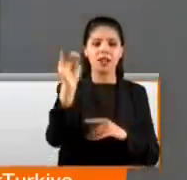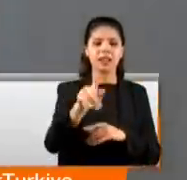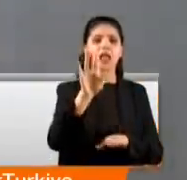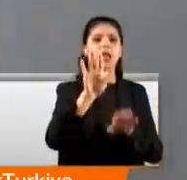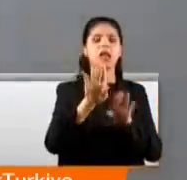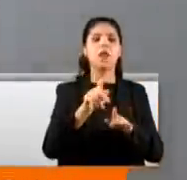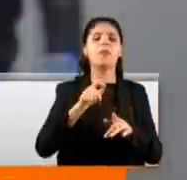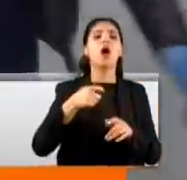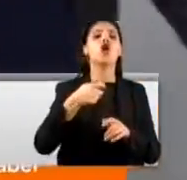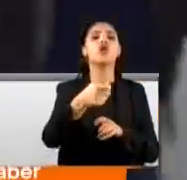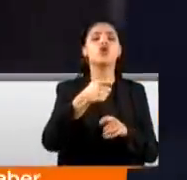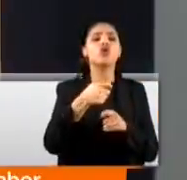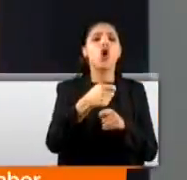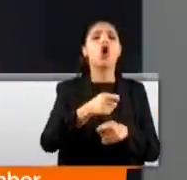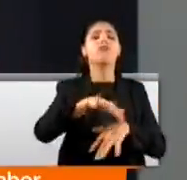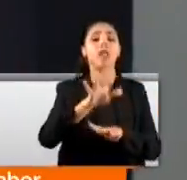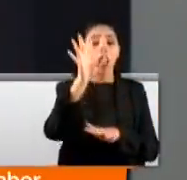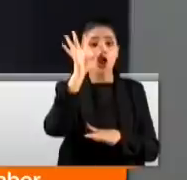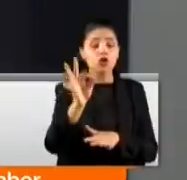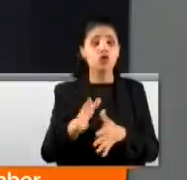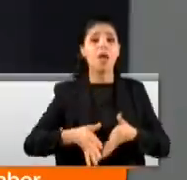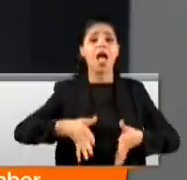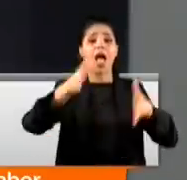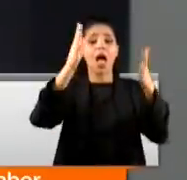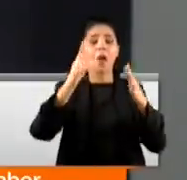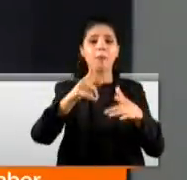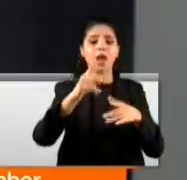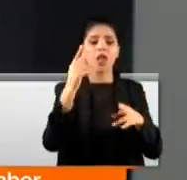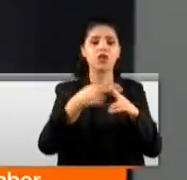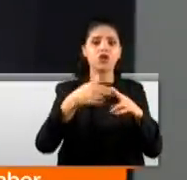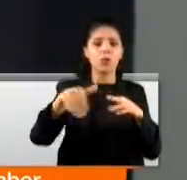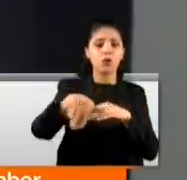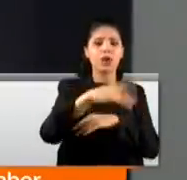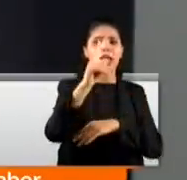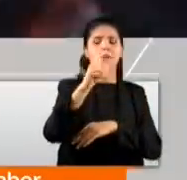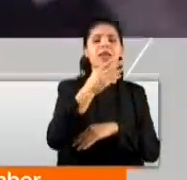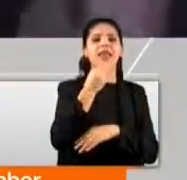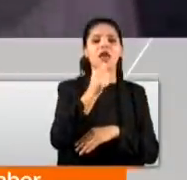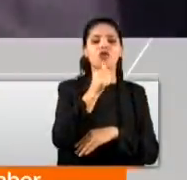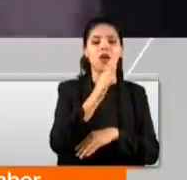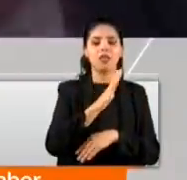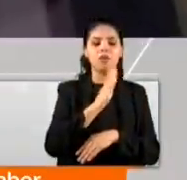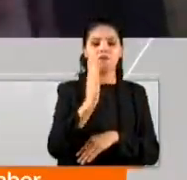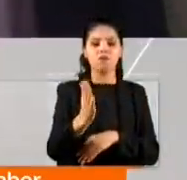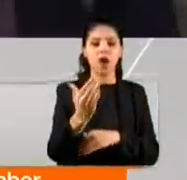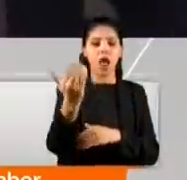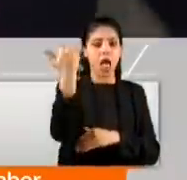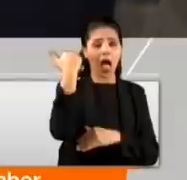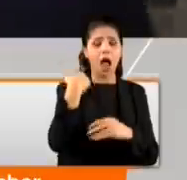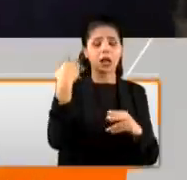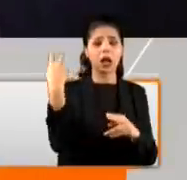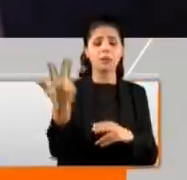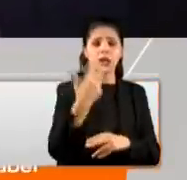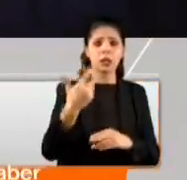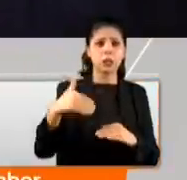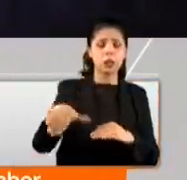zorlama olmadığını belirledi. Şüphelerse apartmandan telaş içinde çıkan bir gence yöneldi. Arkamdan hızlı bir şekilde